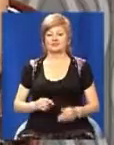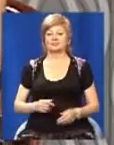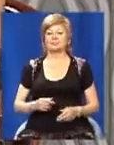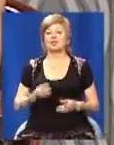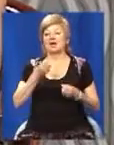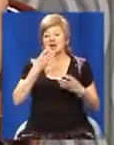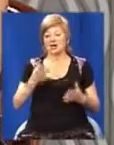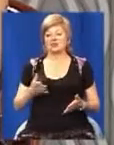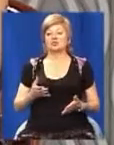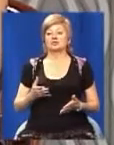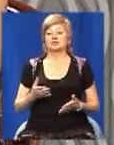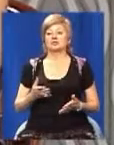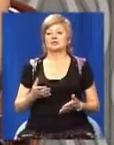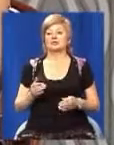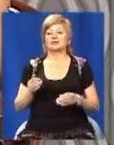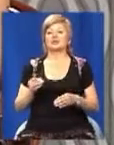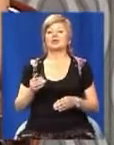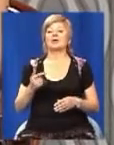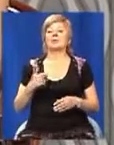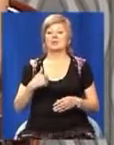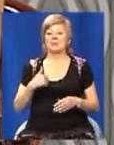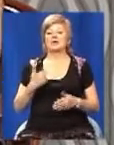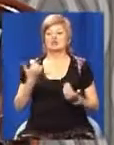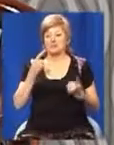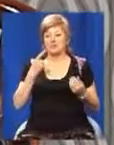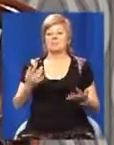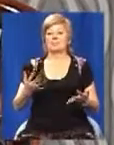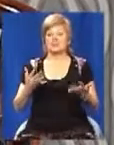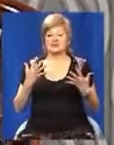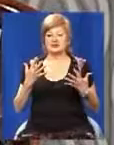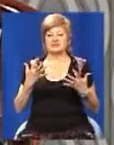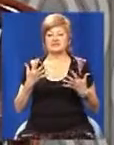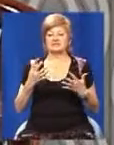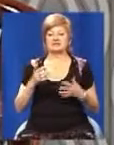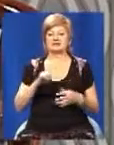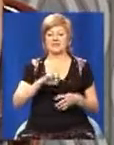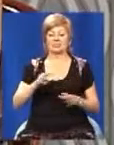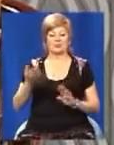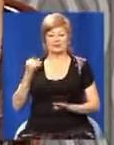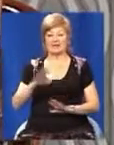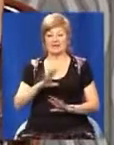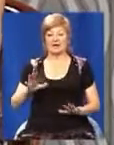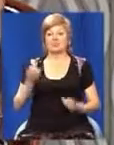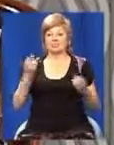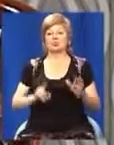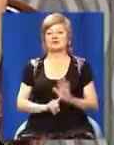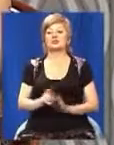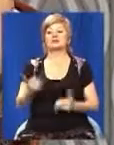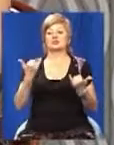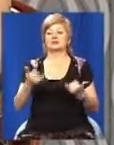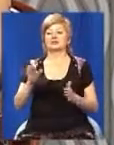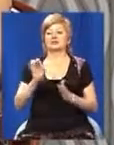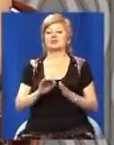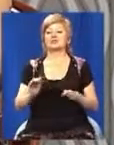Ну, добре. Дубль два. Ми давайте уявимо, як ніби цих кількох хвилин не було, а ми розпочали програму одразу ось